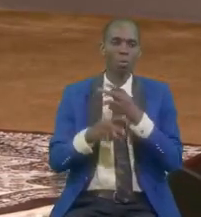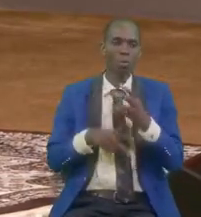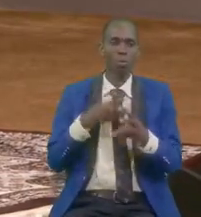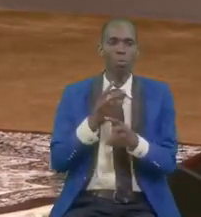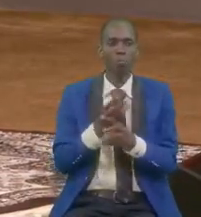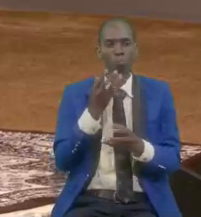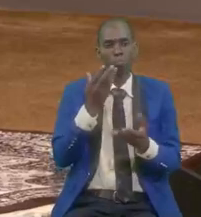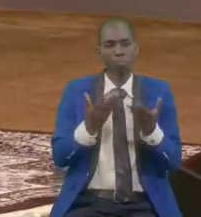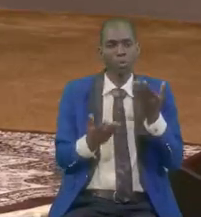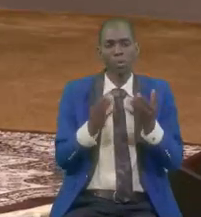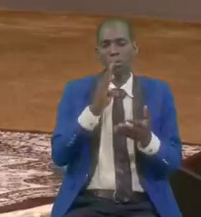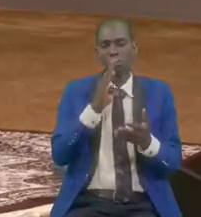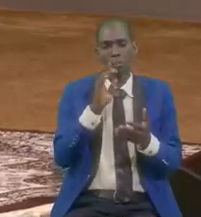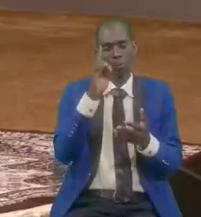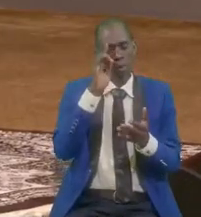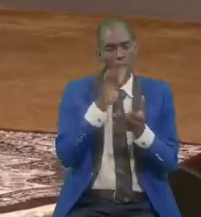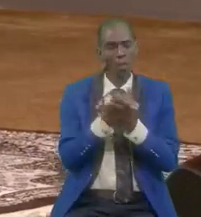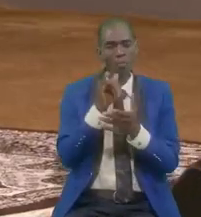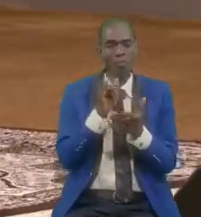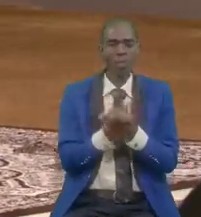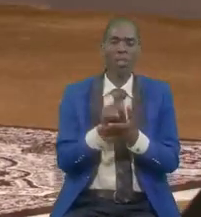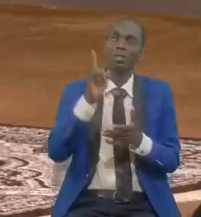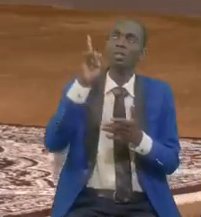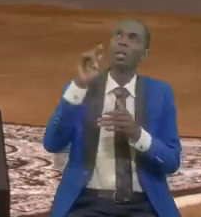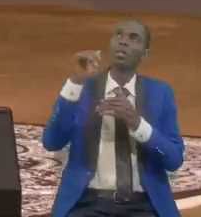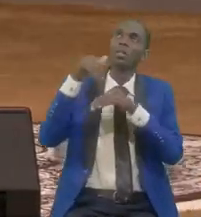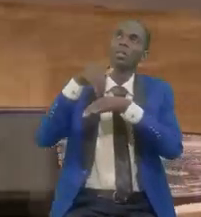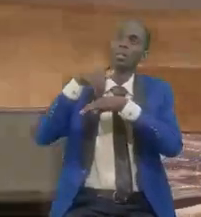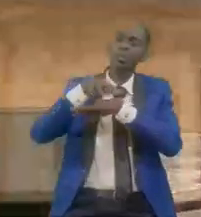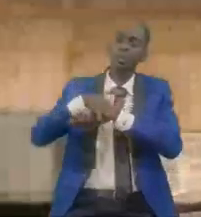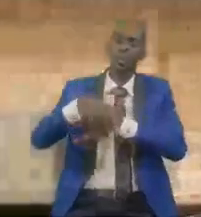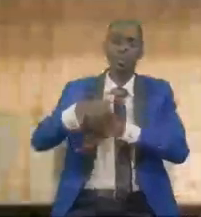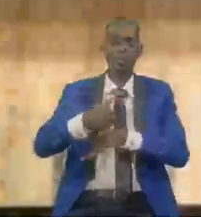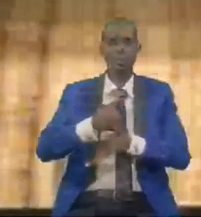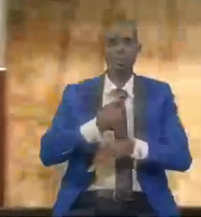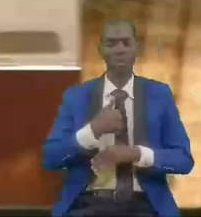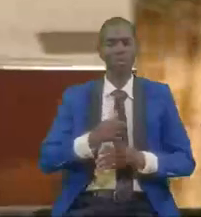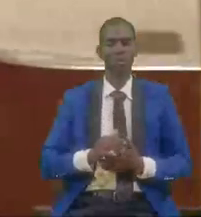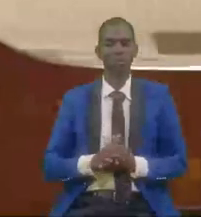croit que tu m'as envoyé.